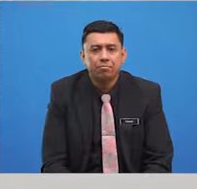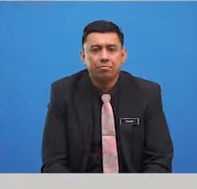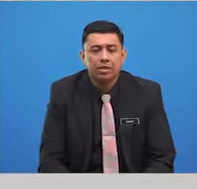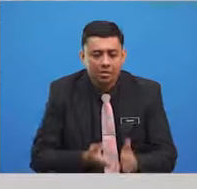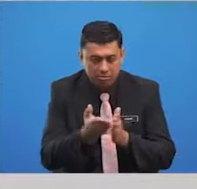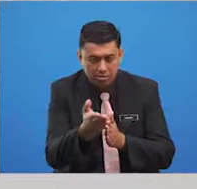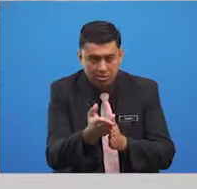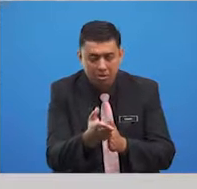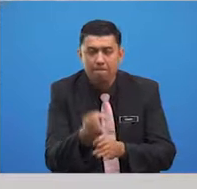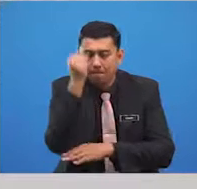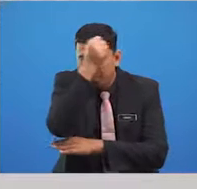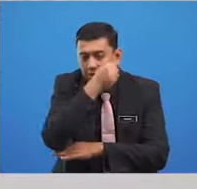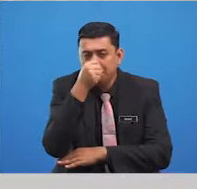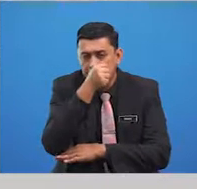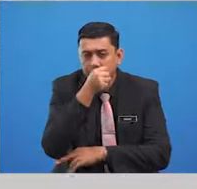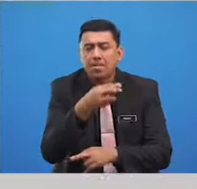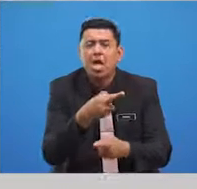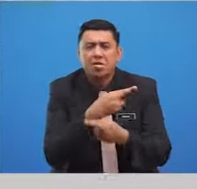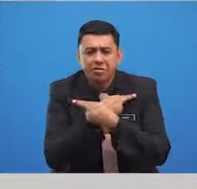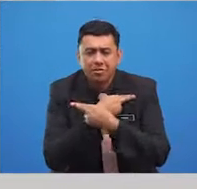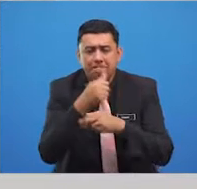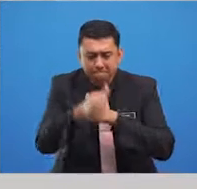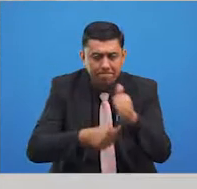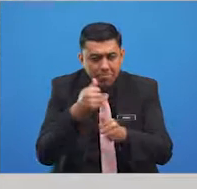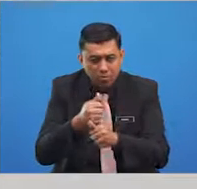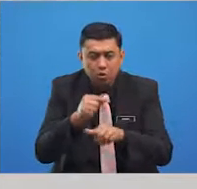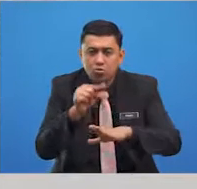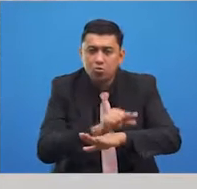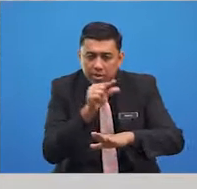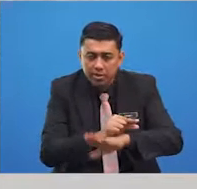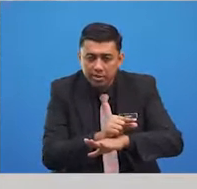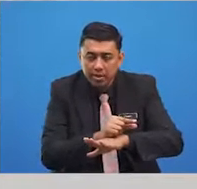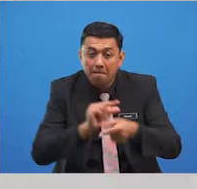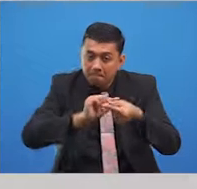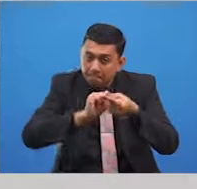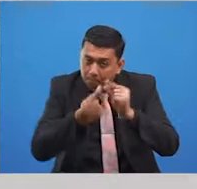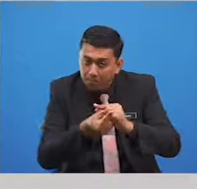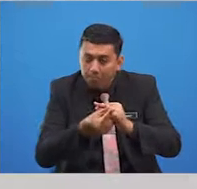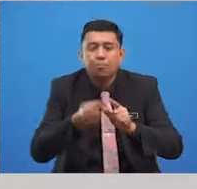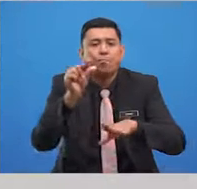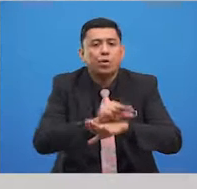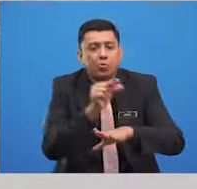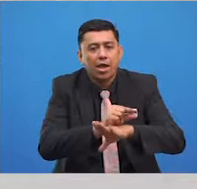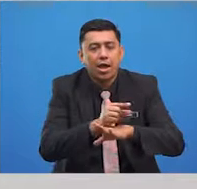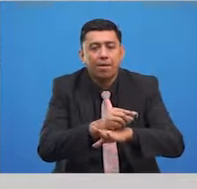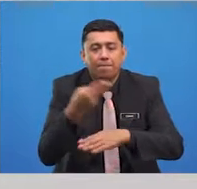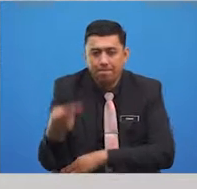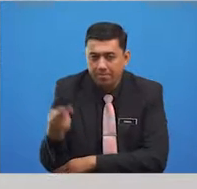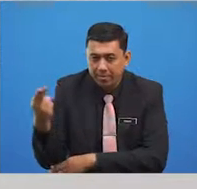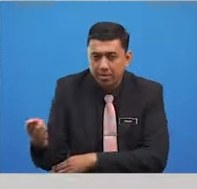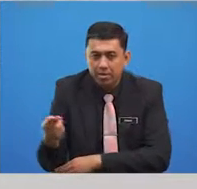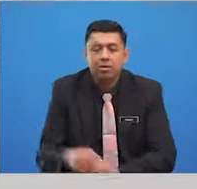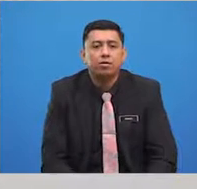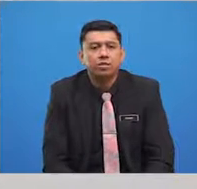Seterusnya, ia bersifat mesra alam dan digunakan untuk menggantikan penggunaan bahan api